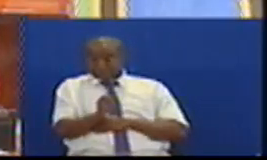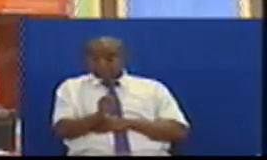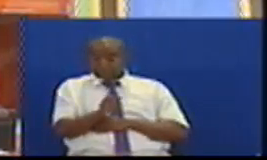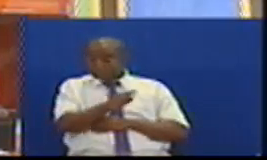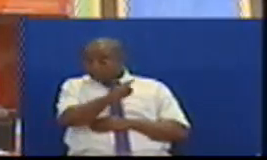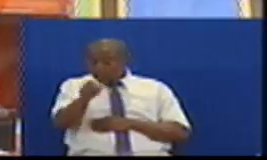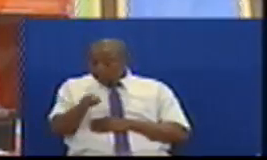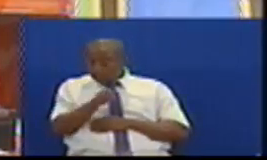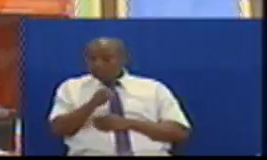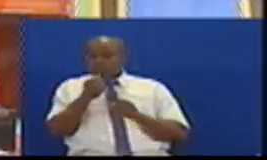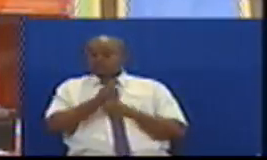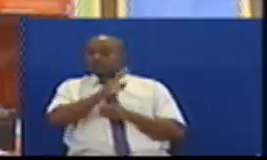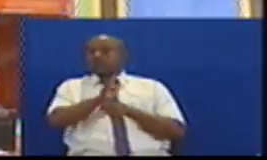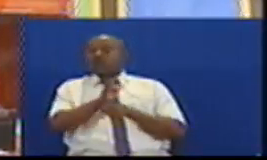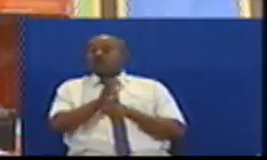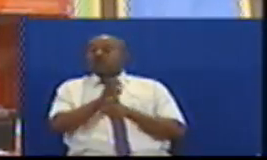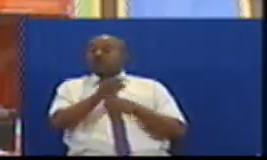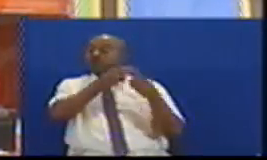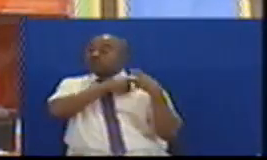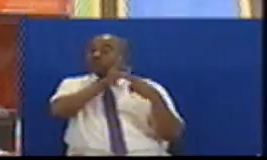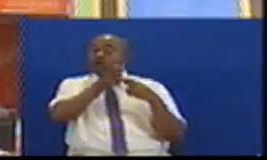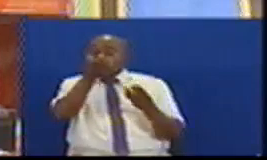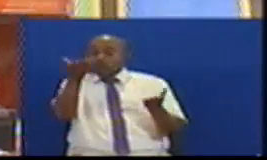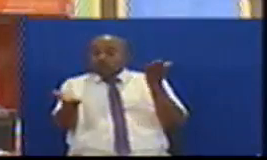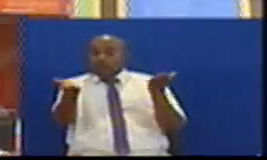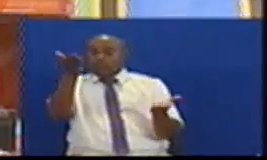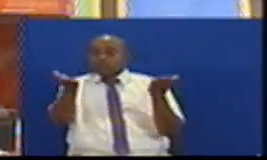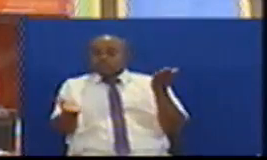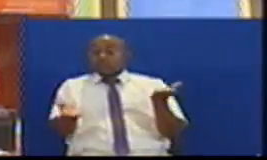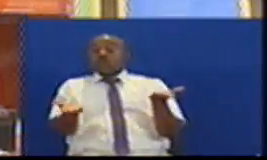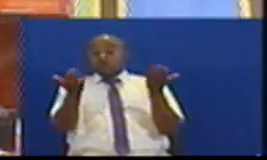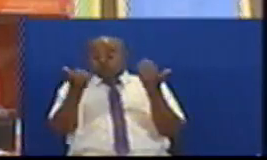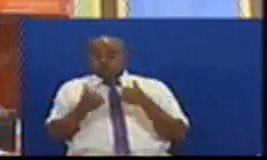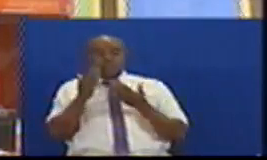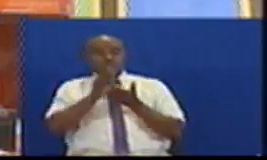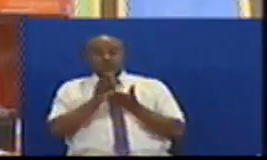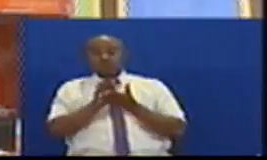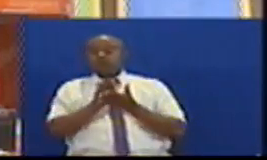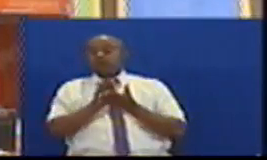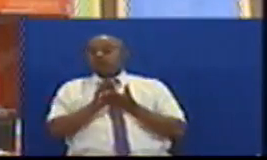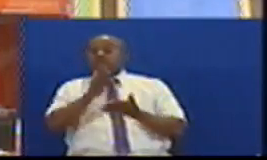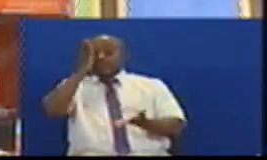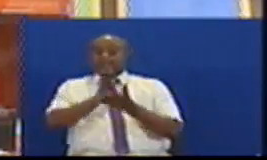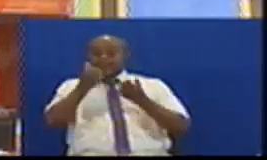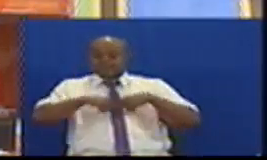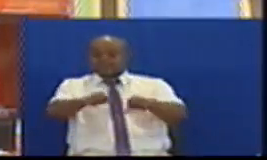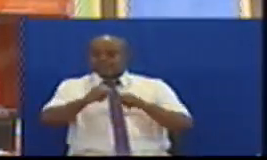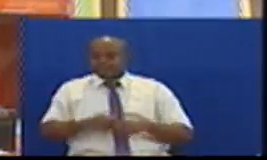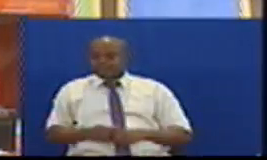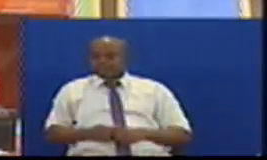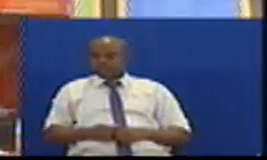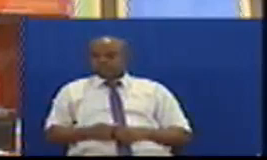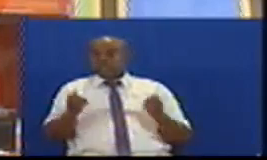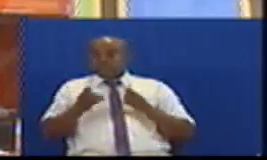kubalance equation wanapokuwa wanatenda majukumu yao kuhakikisha kwamba haki inatendeka. Lakini pia tumeweka mfumo